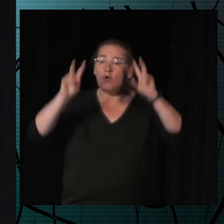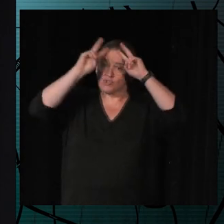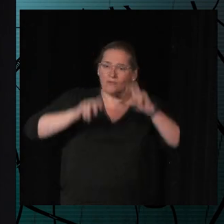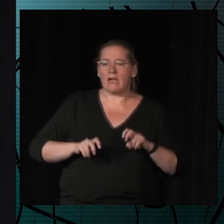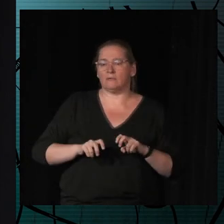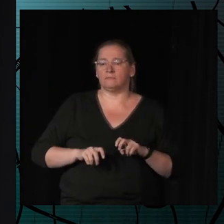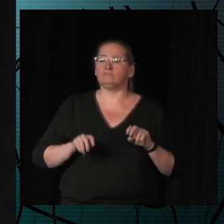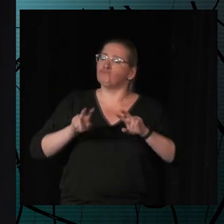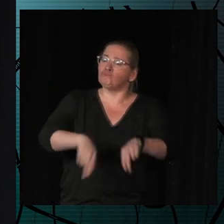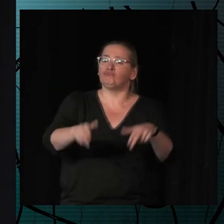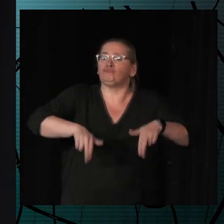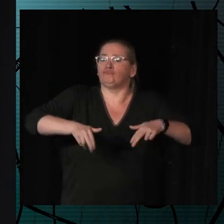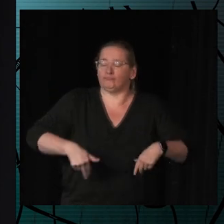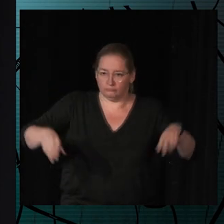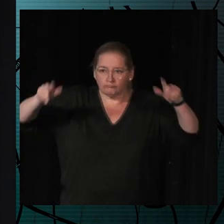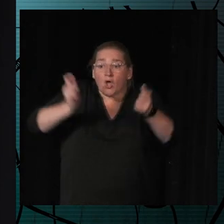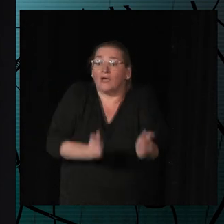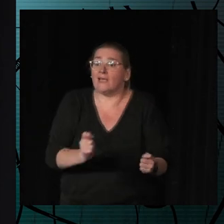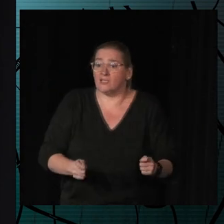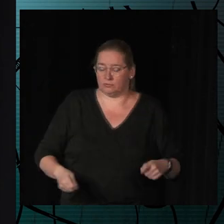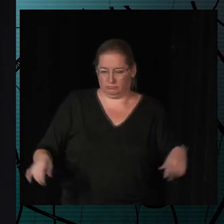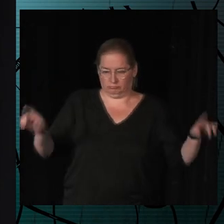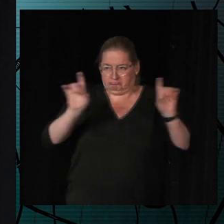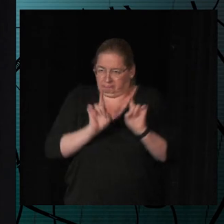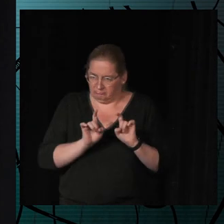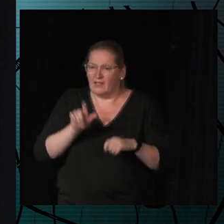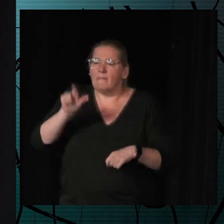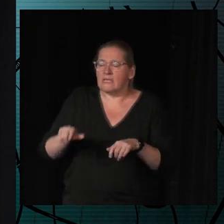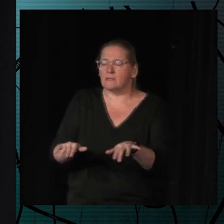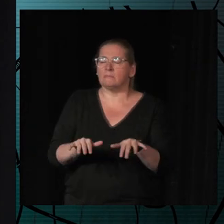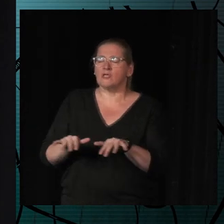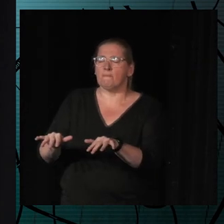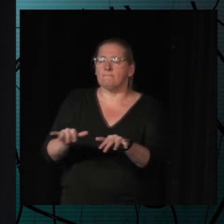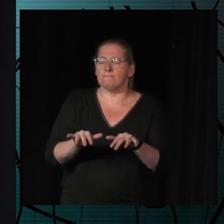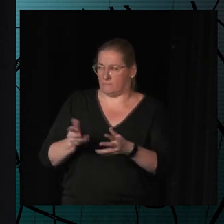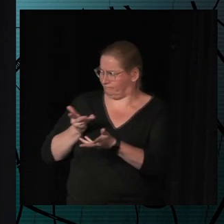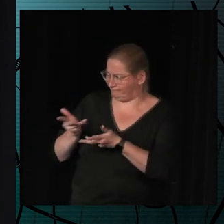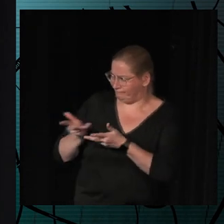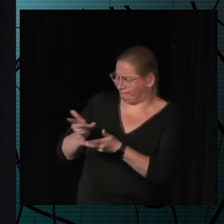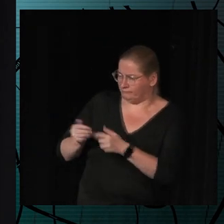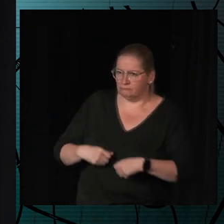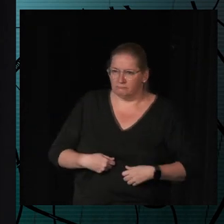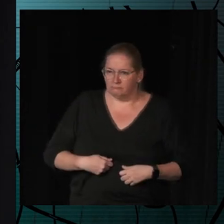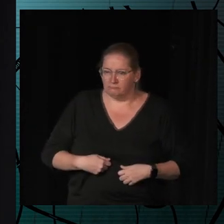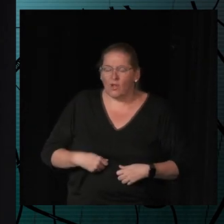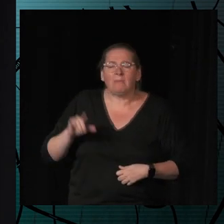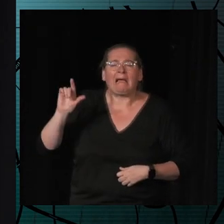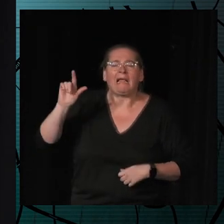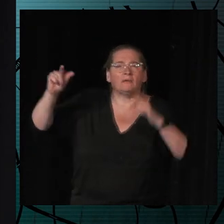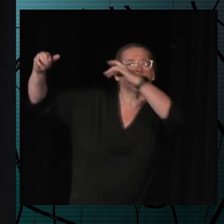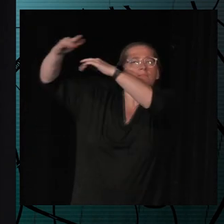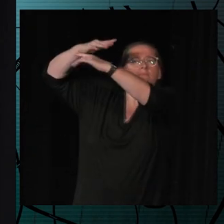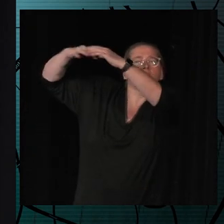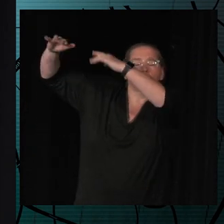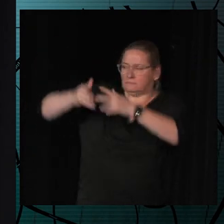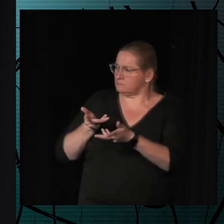notre héros échange avec une médium qui l'aide dans ses recherches pour prouver cette cet au-delà l'existence de l'au-delà et là il y a ce